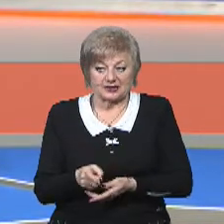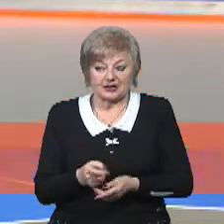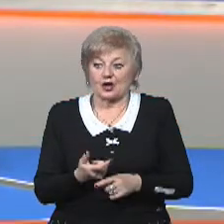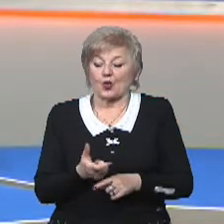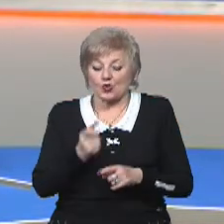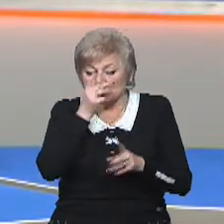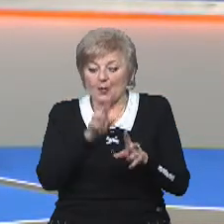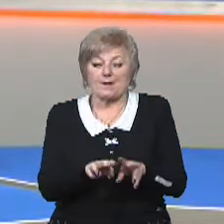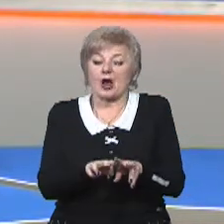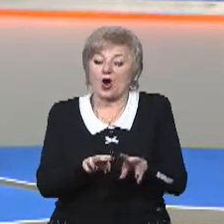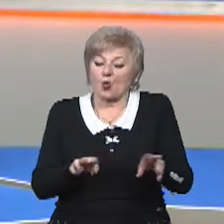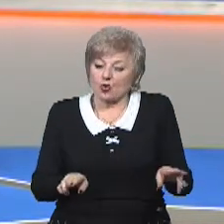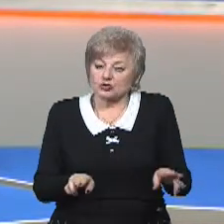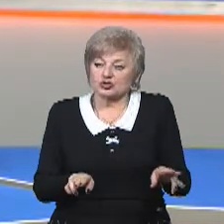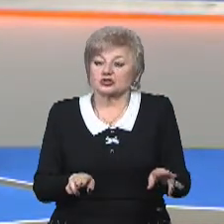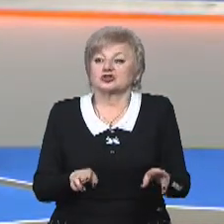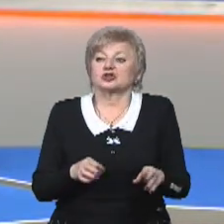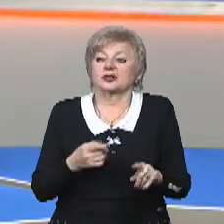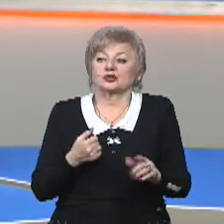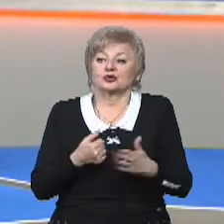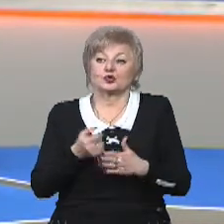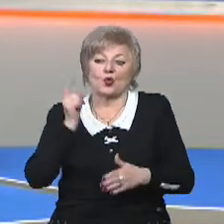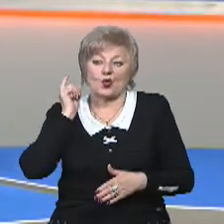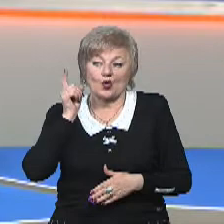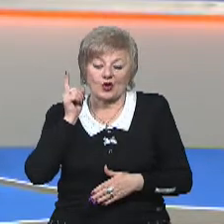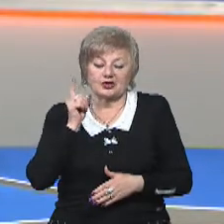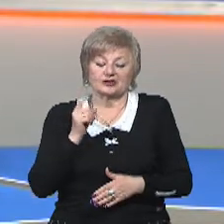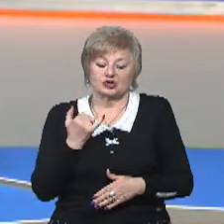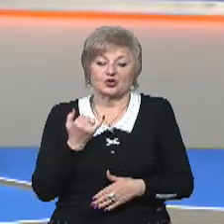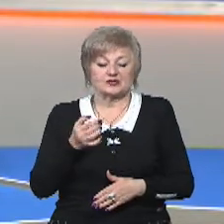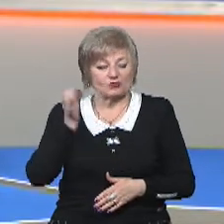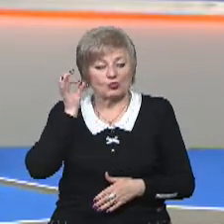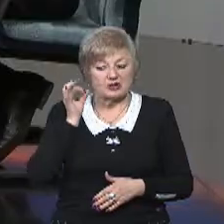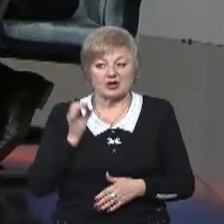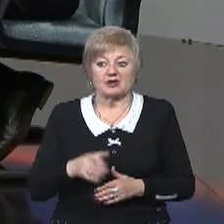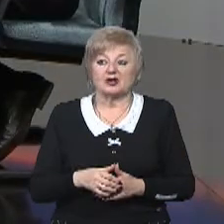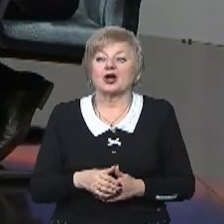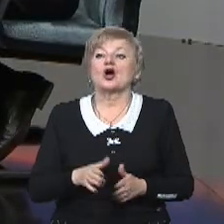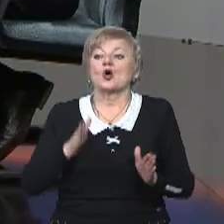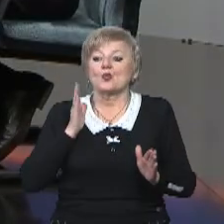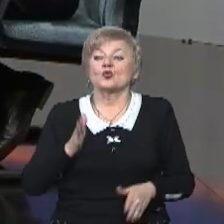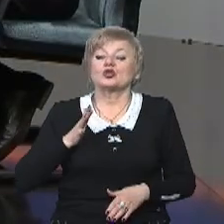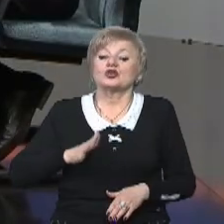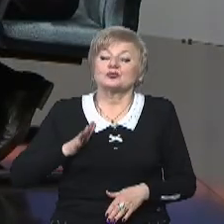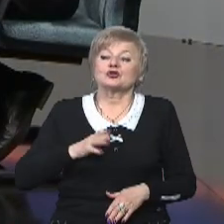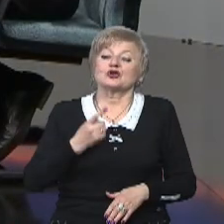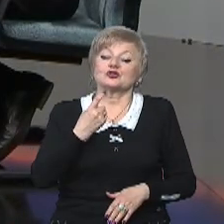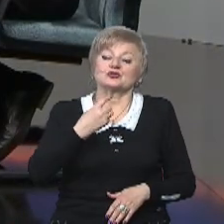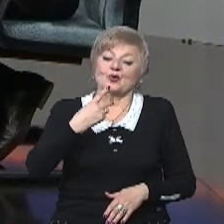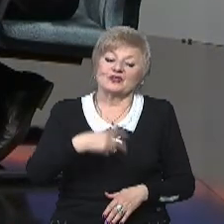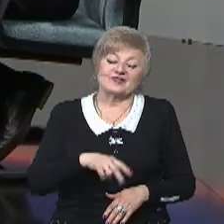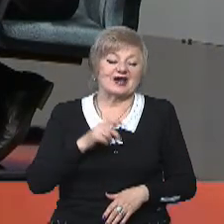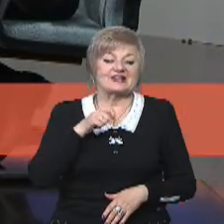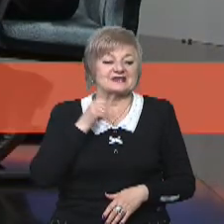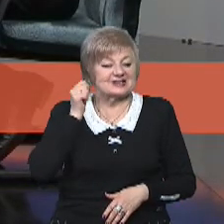дуже подібний, близький до тієї, про яку я тільки що згадував. Так що будемо очікувати ще 120-150